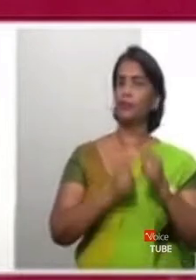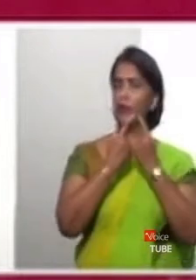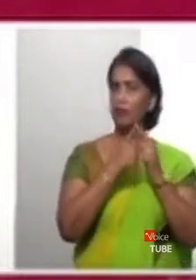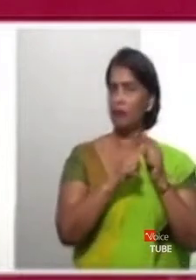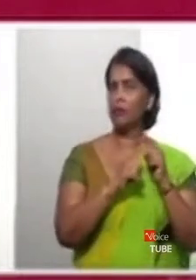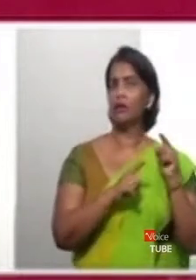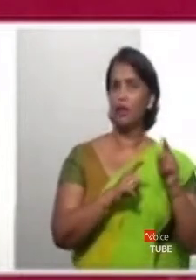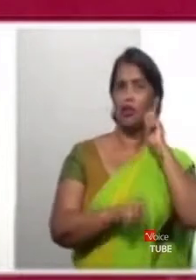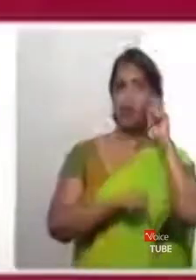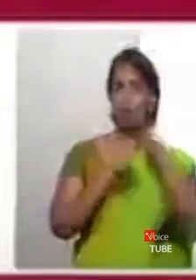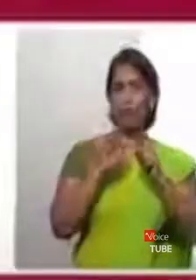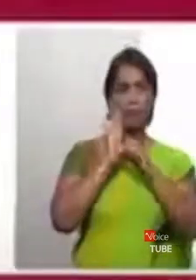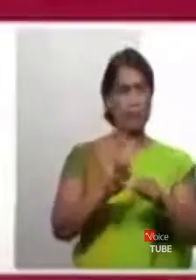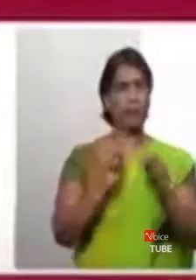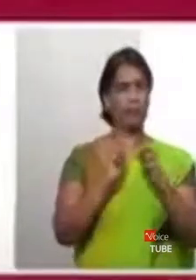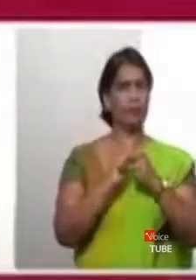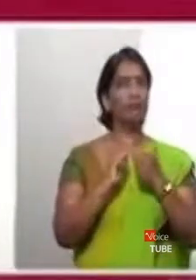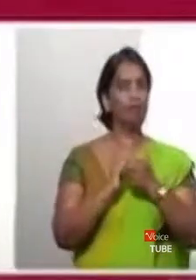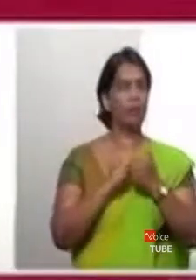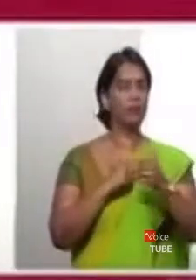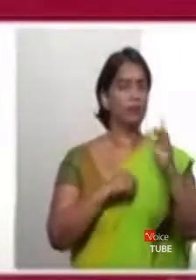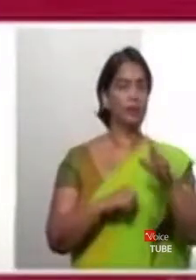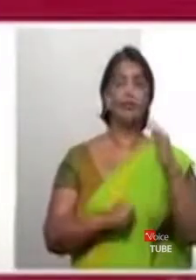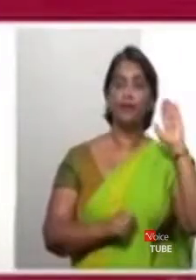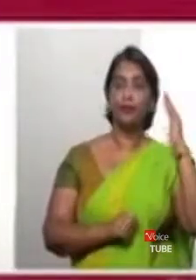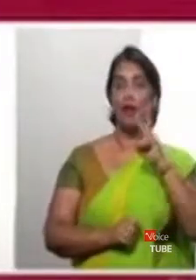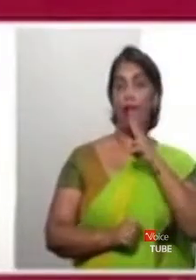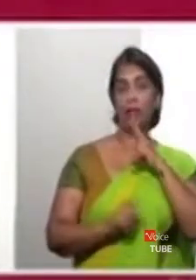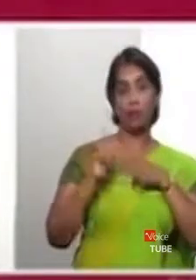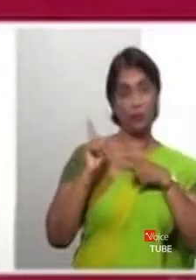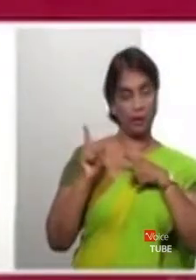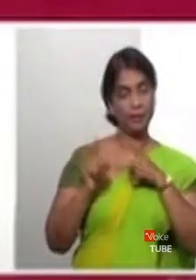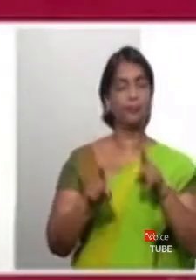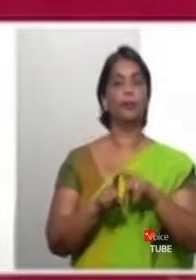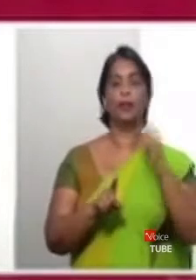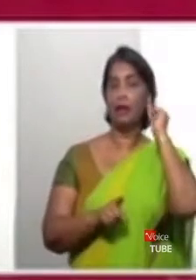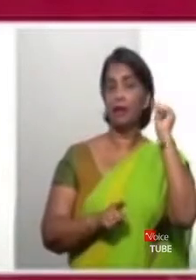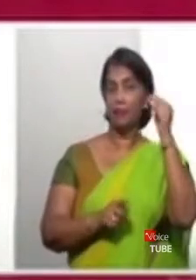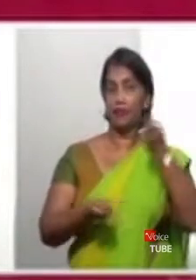විවිධ ජනතාව පීඩාවට පත්වන ක්‍රියාමාර්ගත් අරන් තිබුණා. විශේෂයෙන්ම රත්නපුරේ